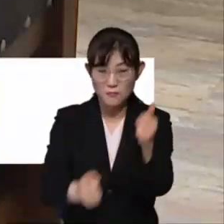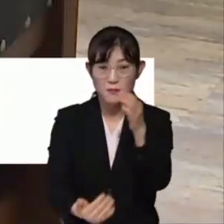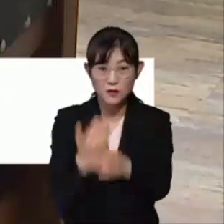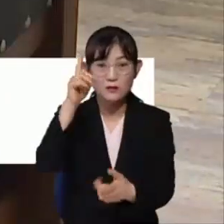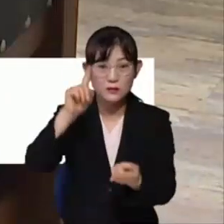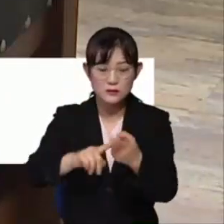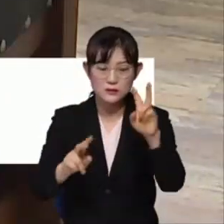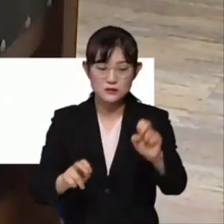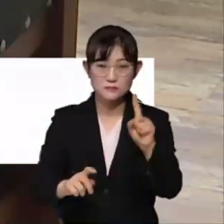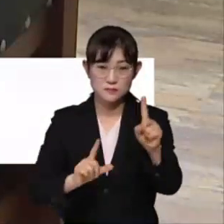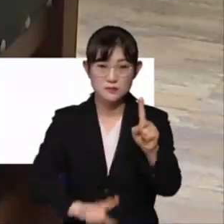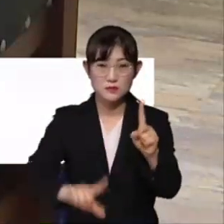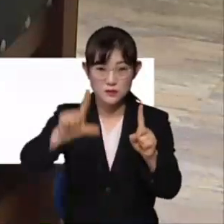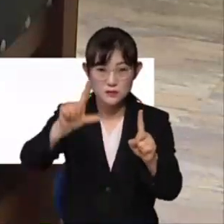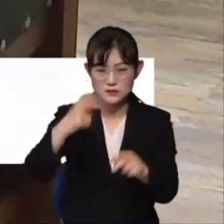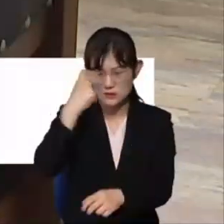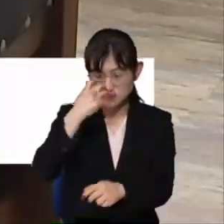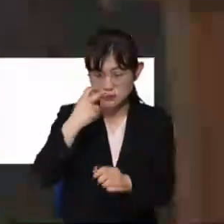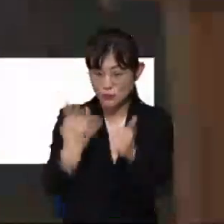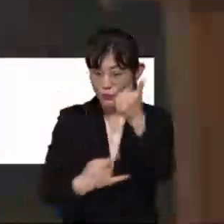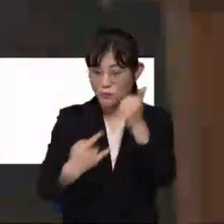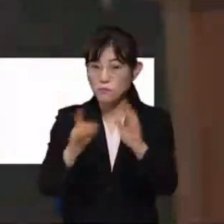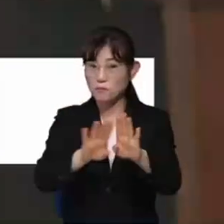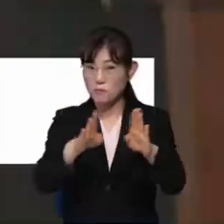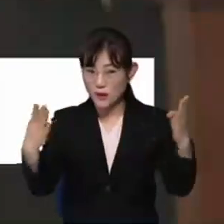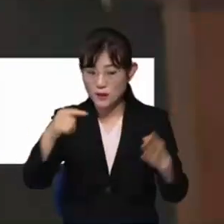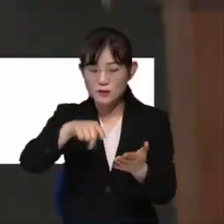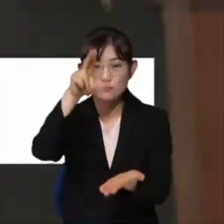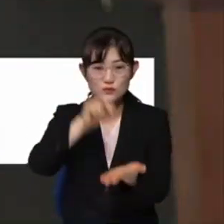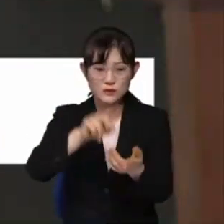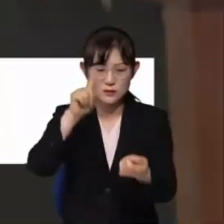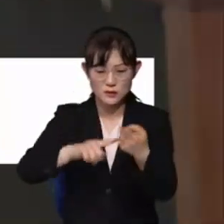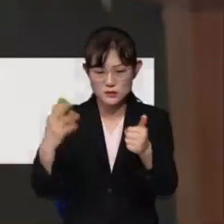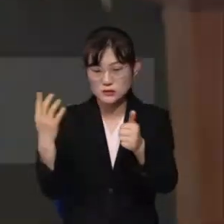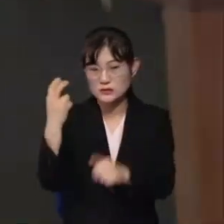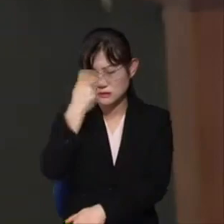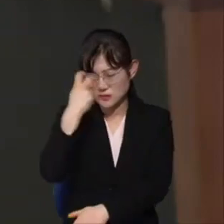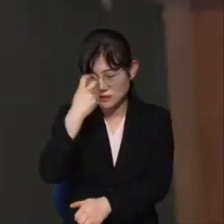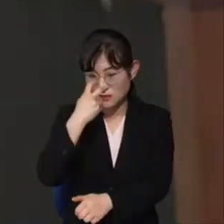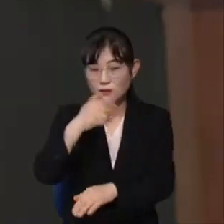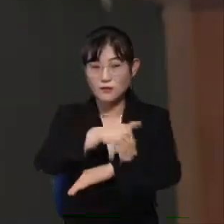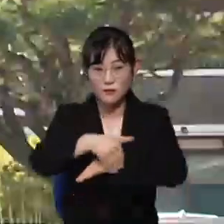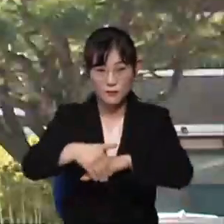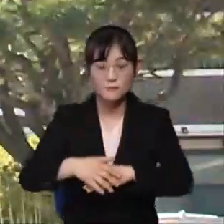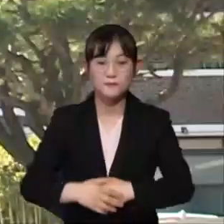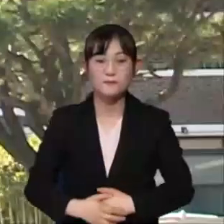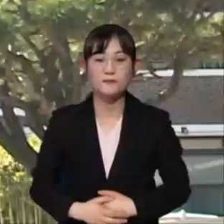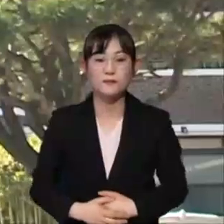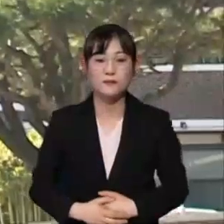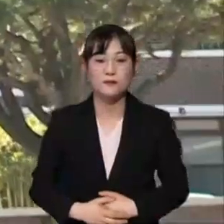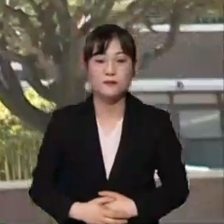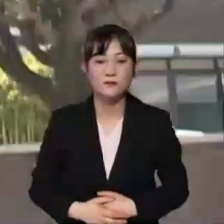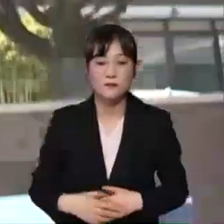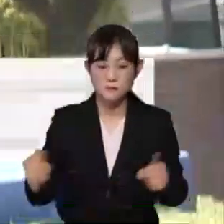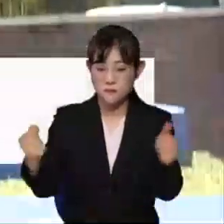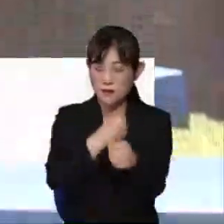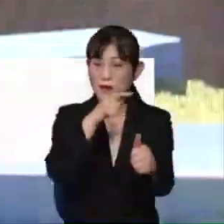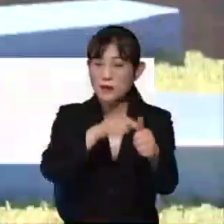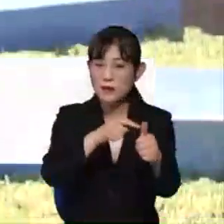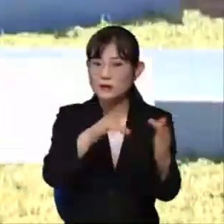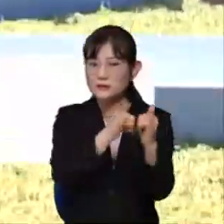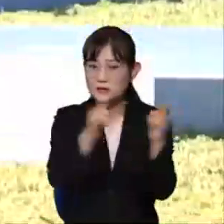오는 21일 학교폭력심의위원회를 열어 해당 문제를 심의할 계획이라고 밝혔습니다. 피해 관련 학생의